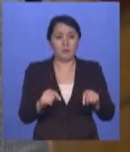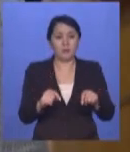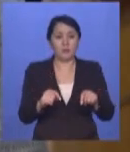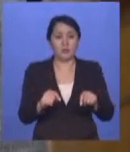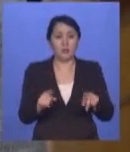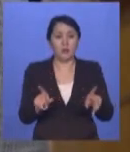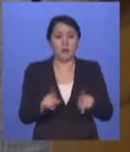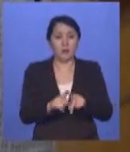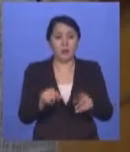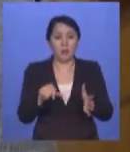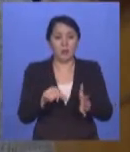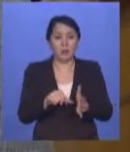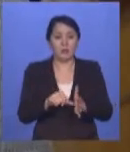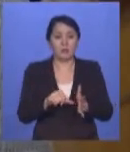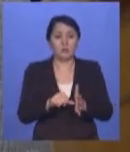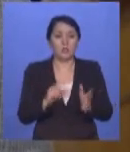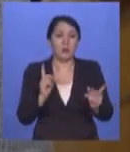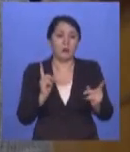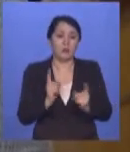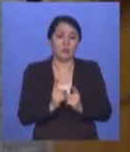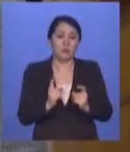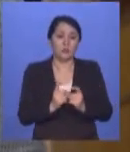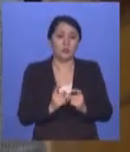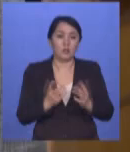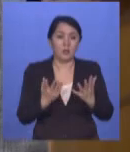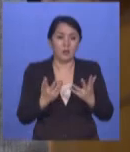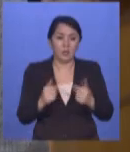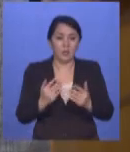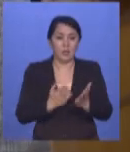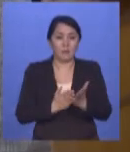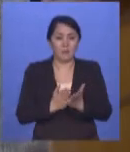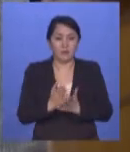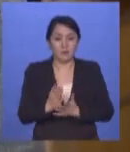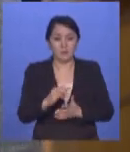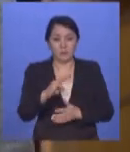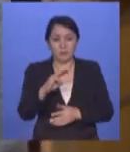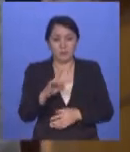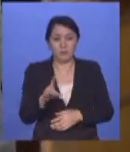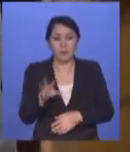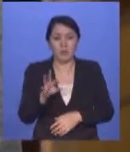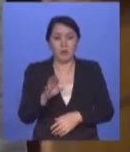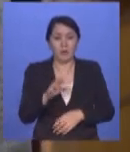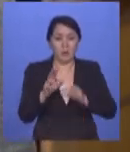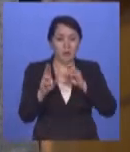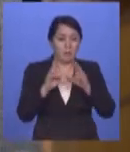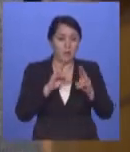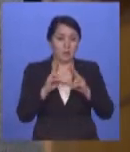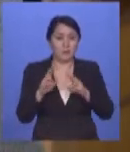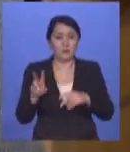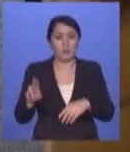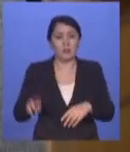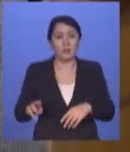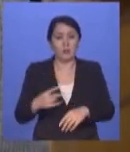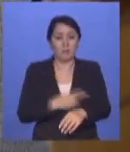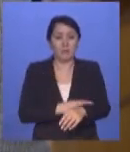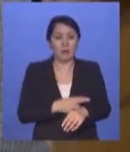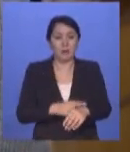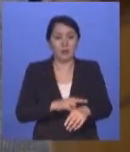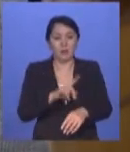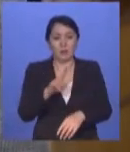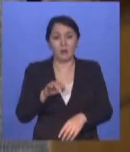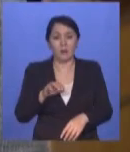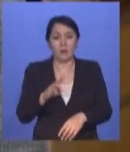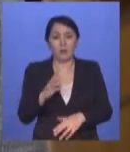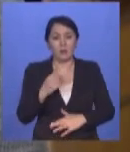процесіне қатысушылар арасындағы жанжалды жағдайды шешуге бағытталған медиация қызметі құрылды. Конференцияға директордың тәрбие жөніндегі